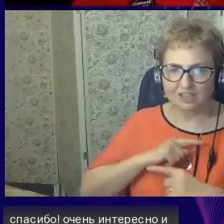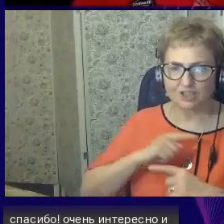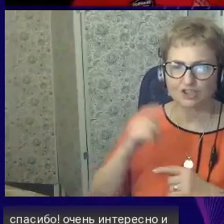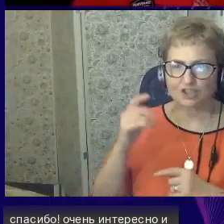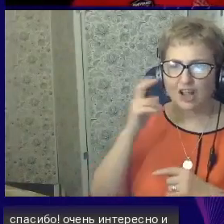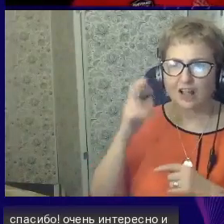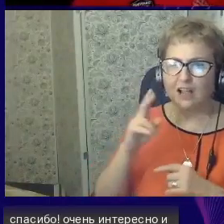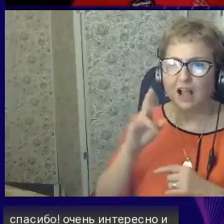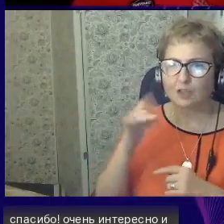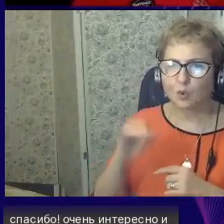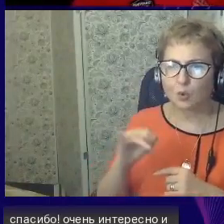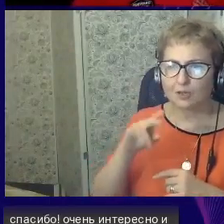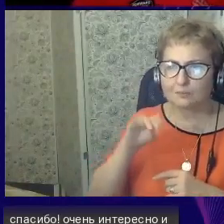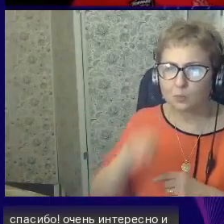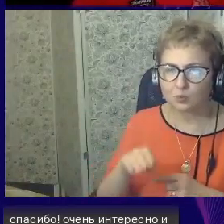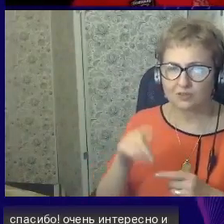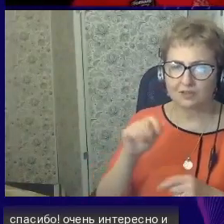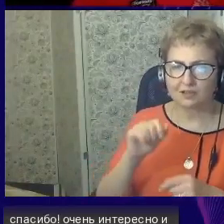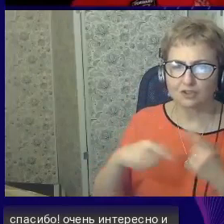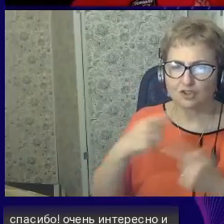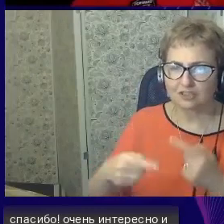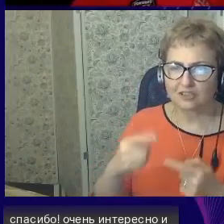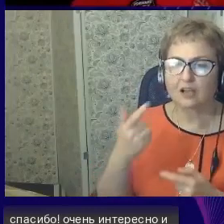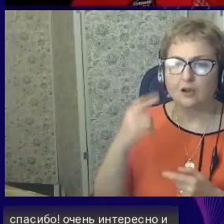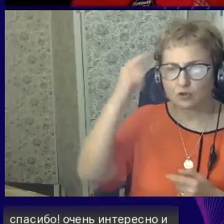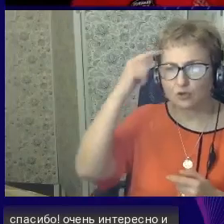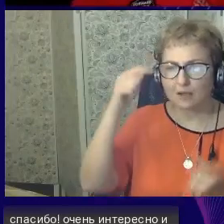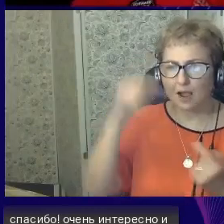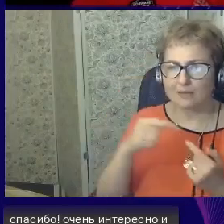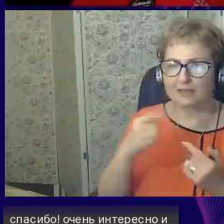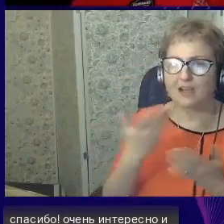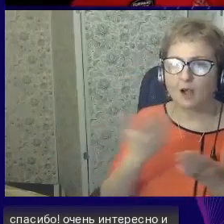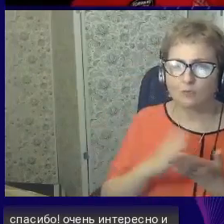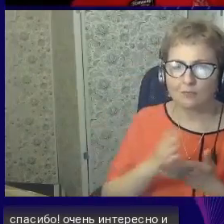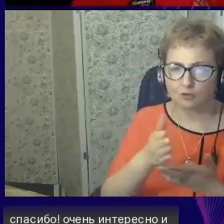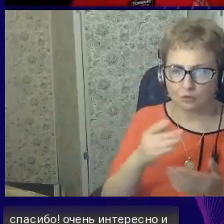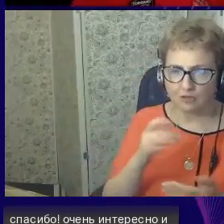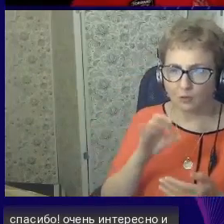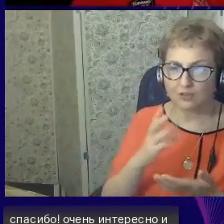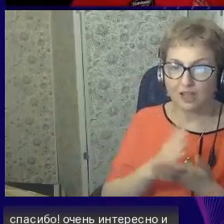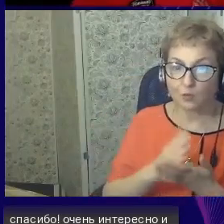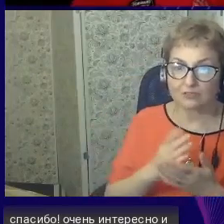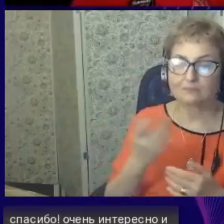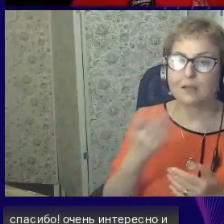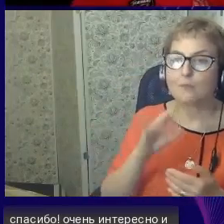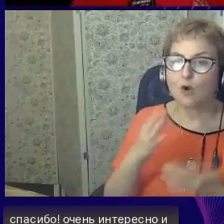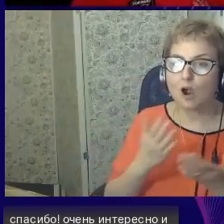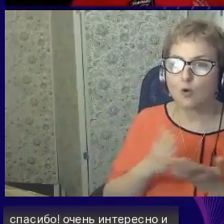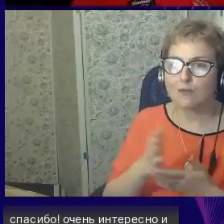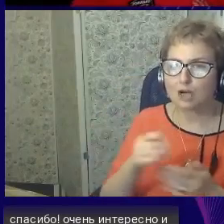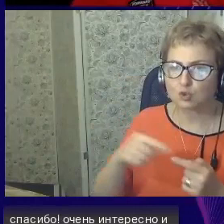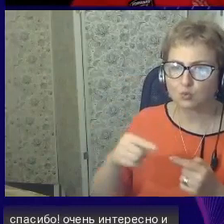которые участник проходит. Он всегда может определиться, где он находится, по какому маршруту он должен пройти